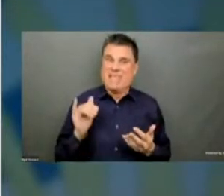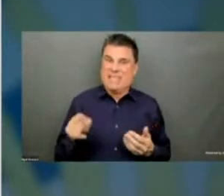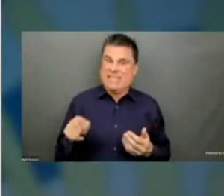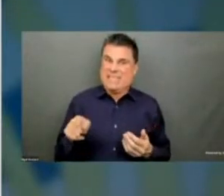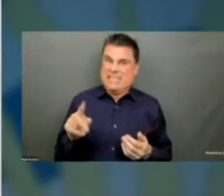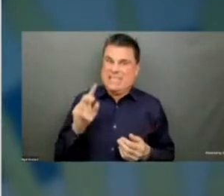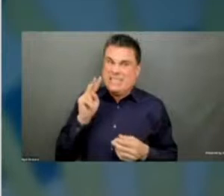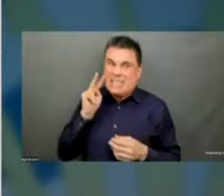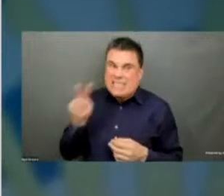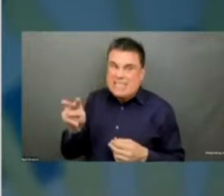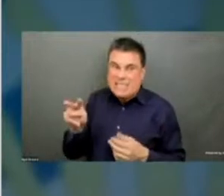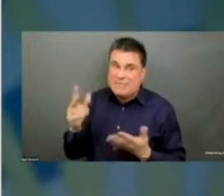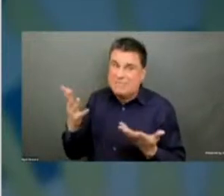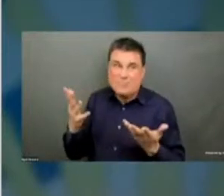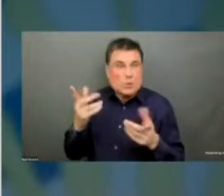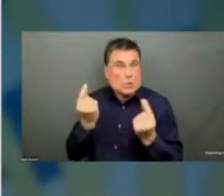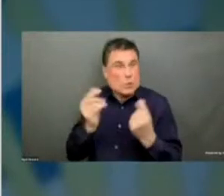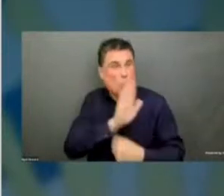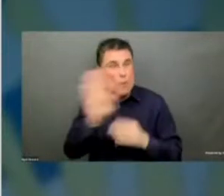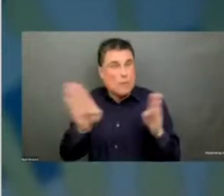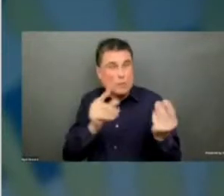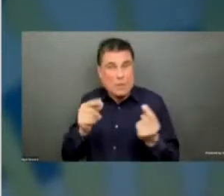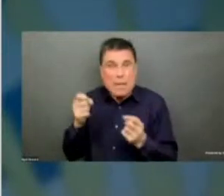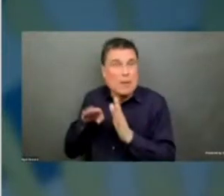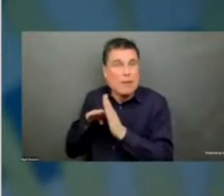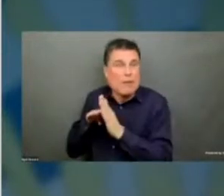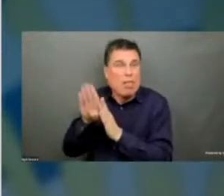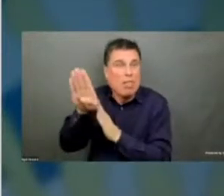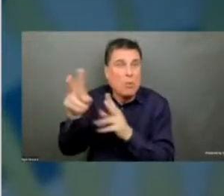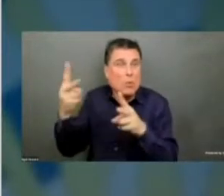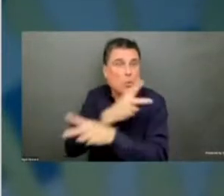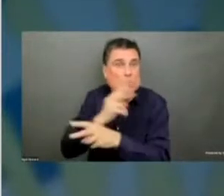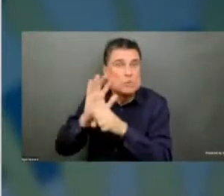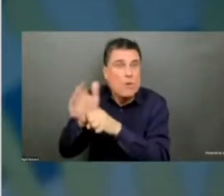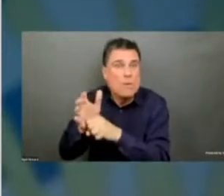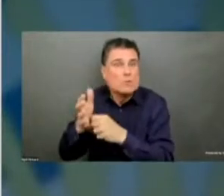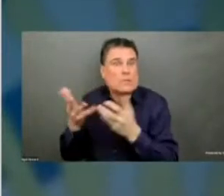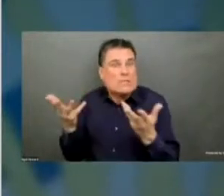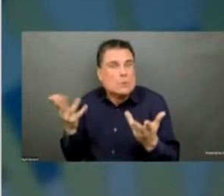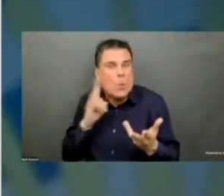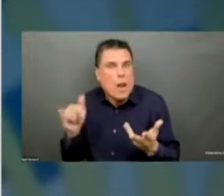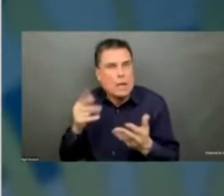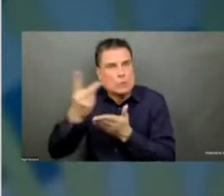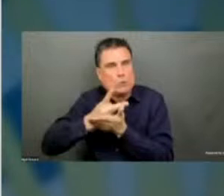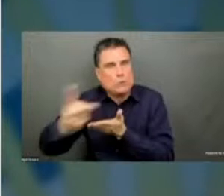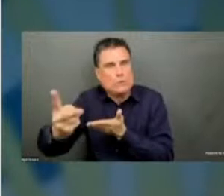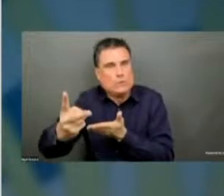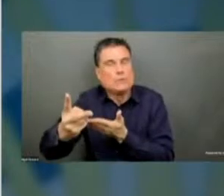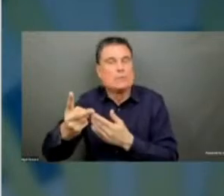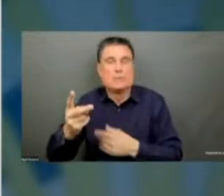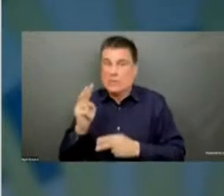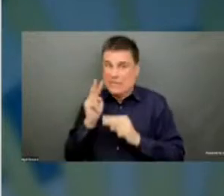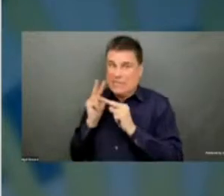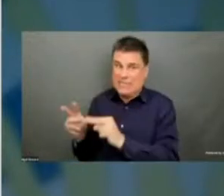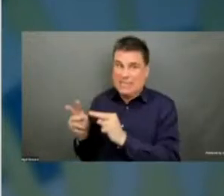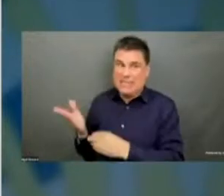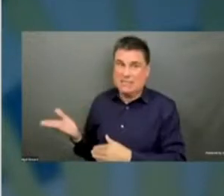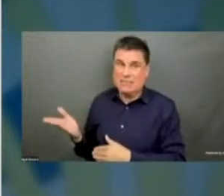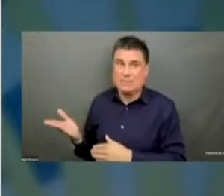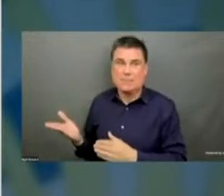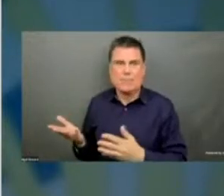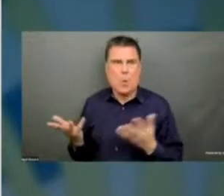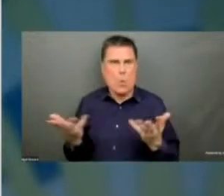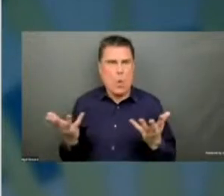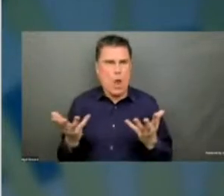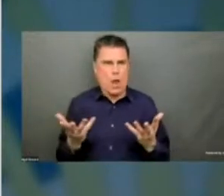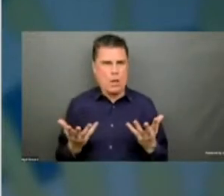了 what we 飞 are 沙 seeing 又往下走了， is a reflection 但 of 是 the 呢，内 activities 陆 that 我 we 有点 did 点往上 and the 升， risks that we took or didn't 岛 take 上往下 2 走 weeks 很 ago.